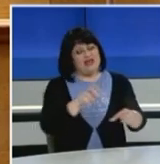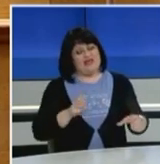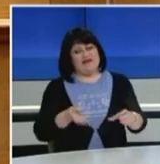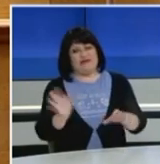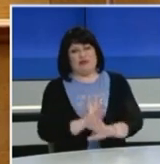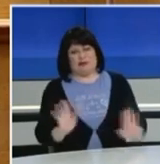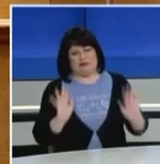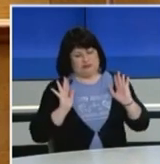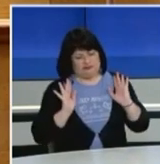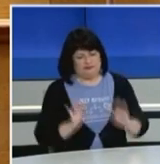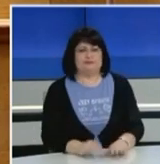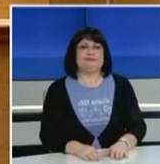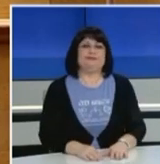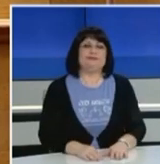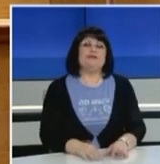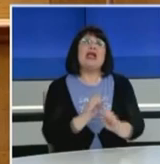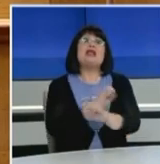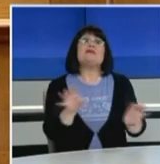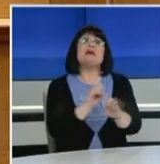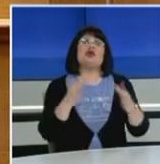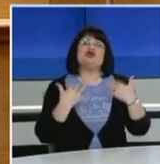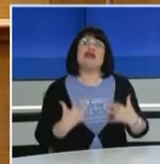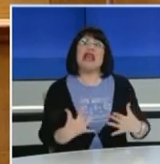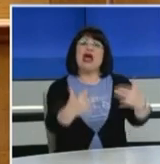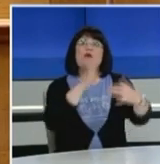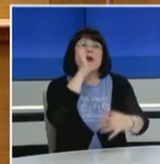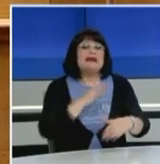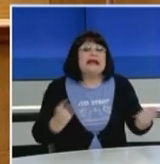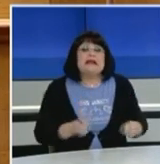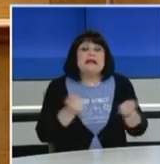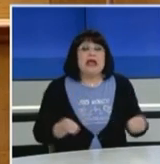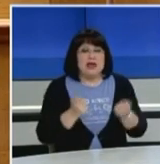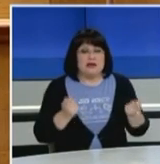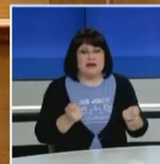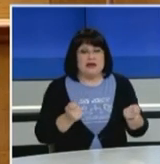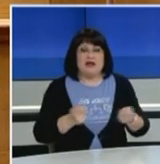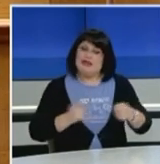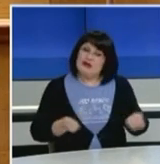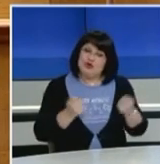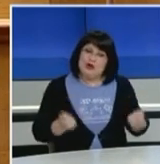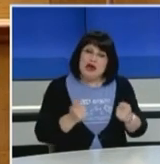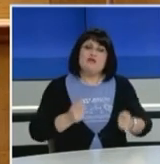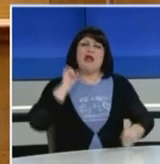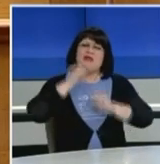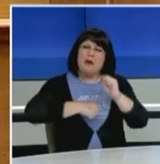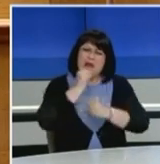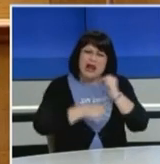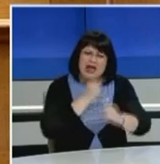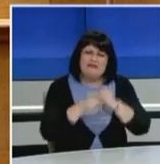Θα συνεχίσουμε όμως να ενημερώνουμε το λαό για τα πραγματικά γεγονότα. Κυρίως θα συνεχίσουμε τον